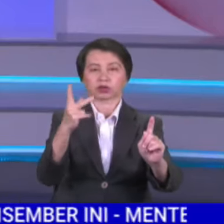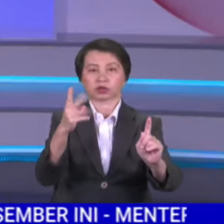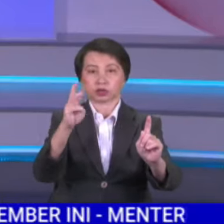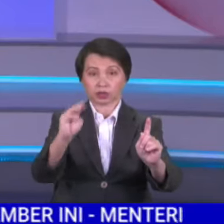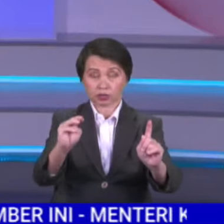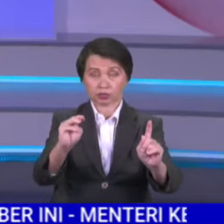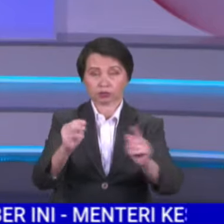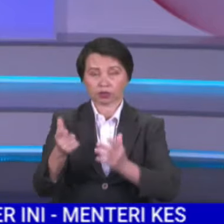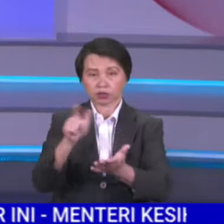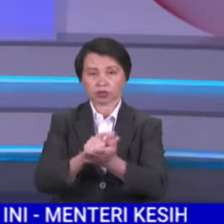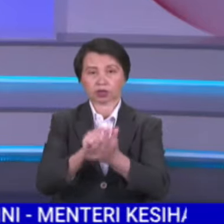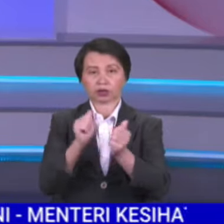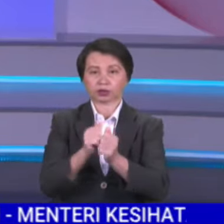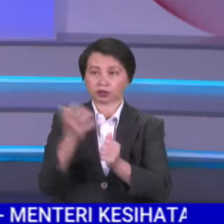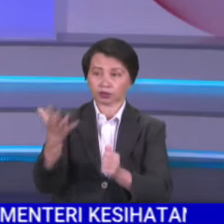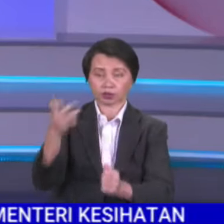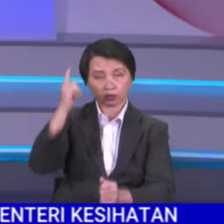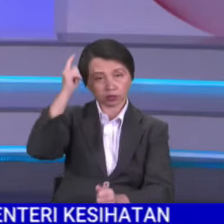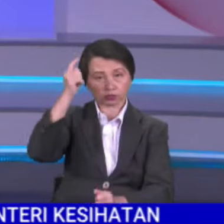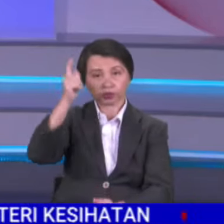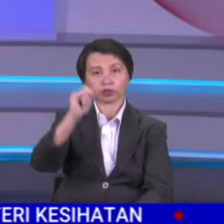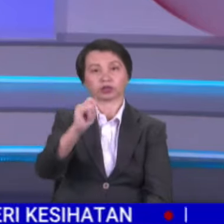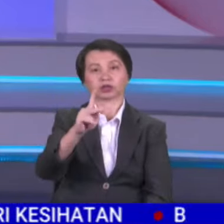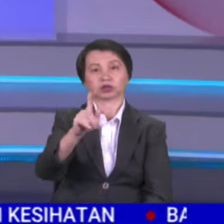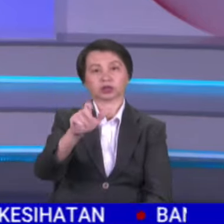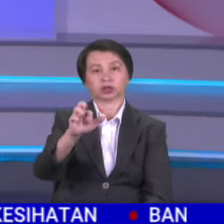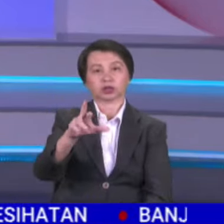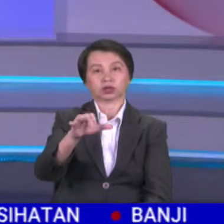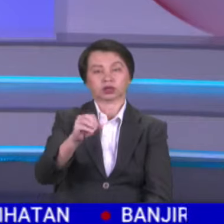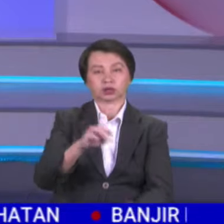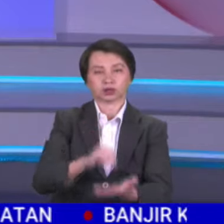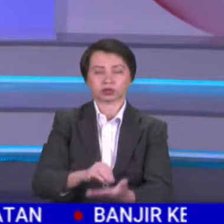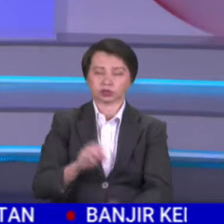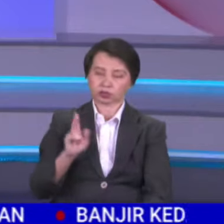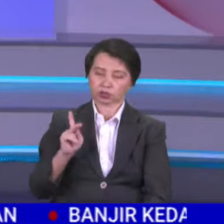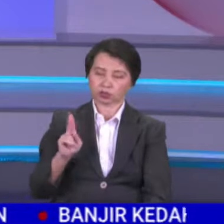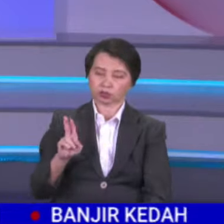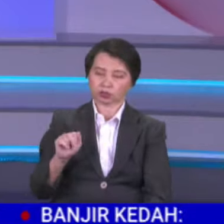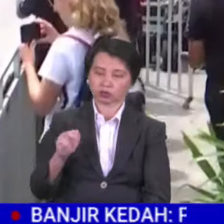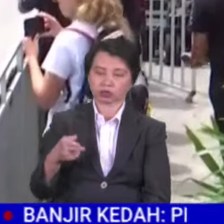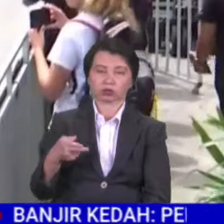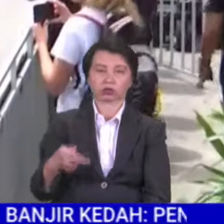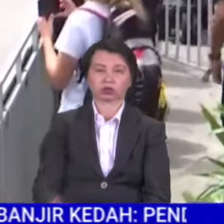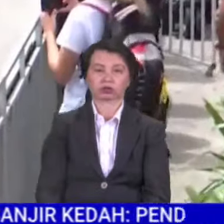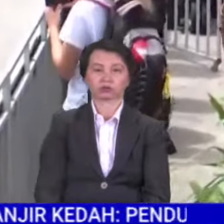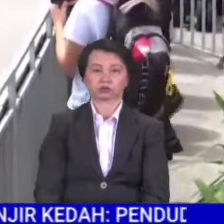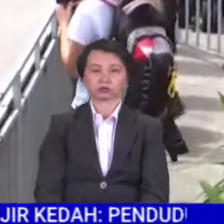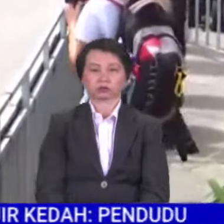115.9 km. Laporannya kita bersama Tuan Ikram Tuan Muhammad di Pekan Kuah Langkawi.